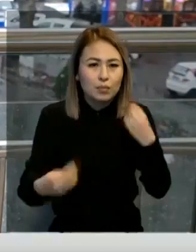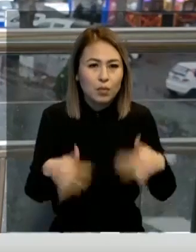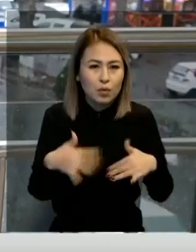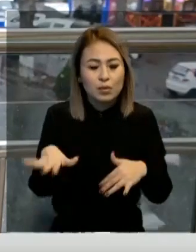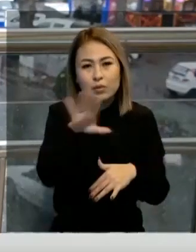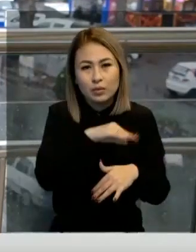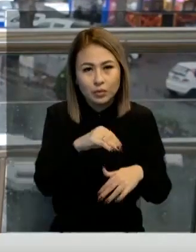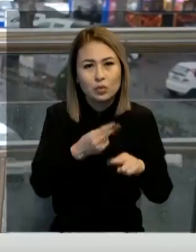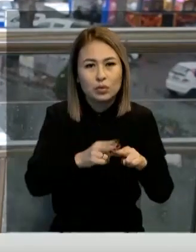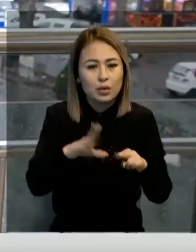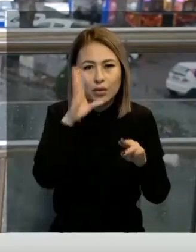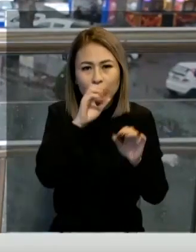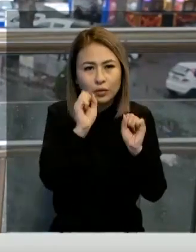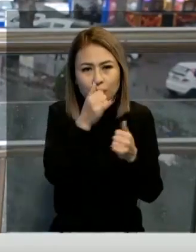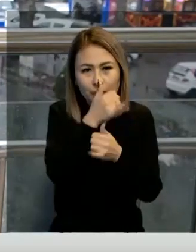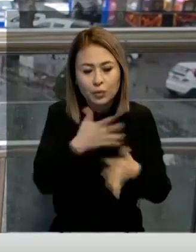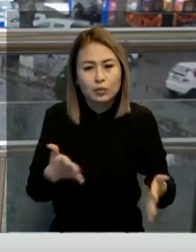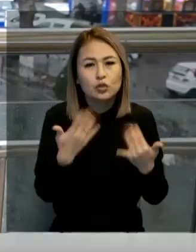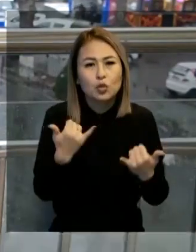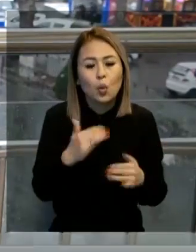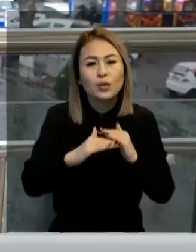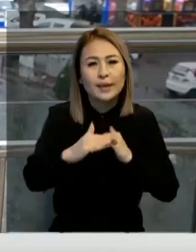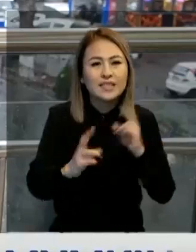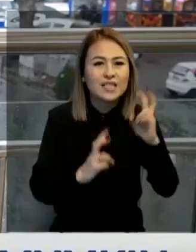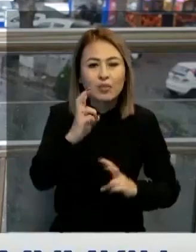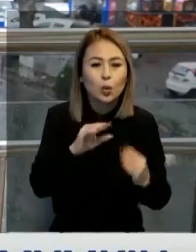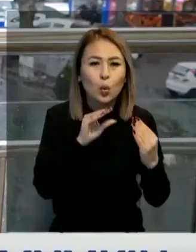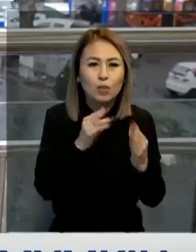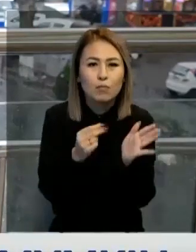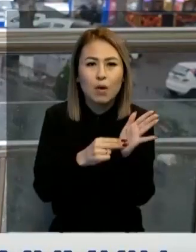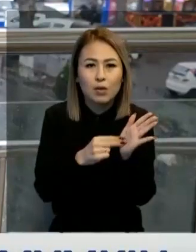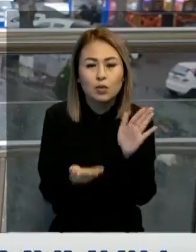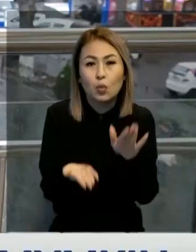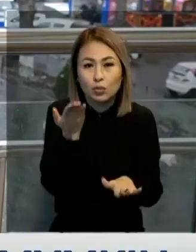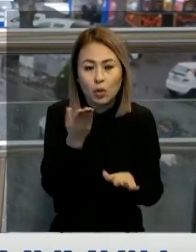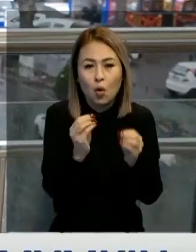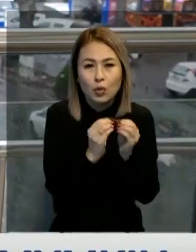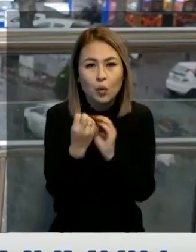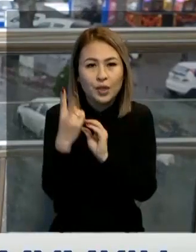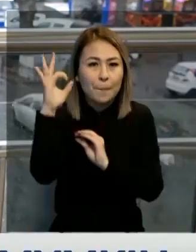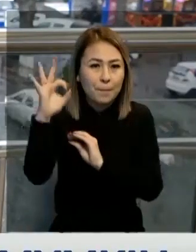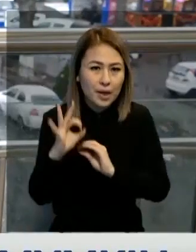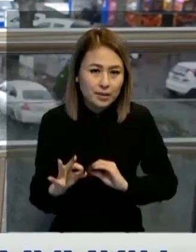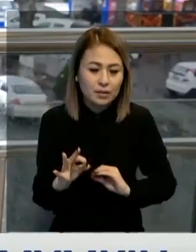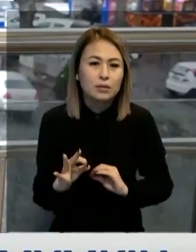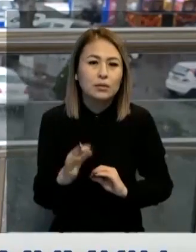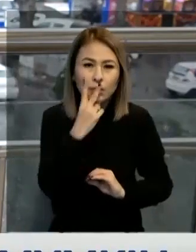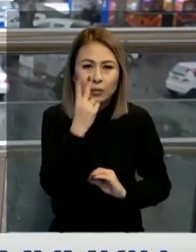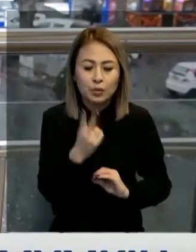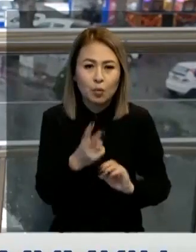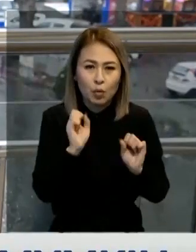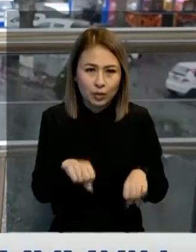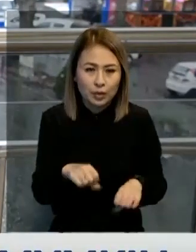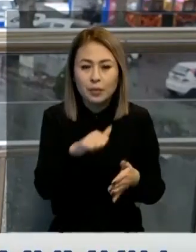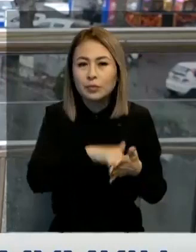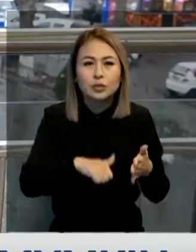беру мүмкін болмай тұр. Ең алдымен отандық зауыттан шығатын көлік бағасы көтерілді. Бірден 10-12%-ке өскені байқалады. Мұның